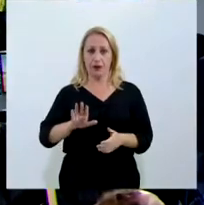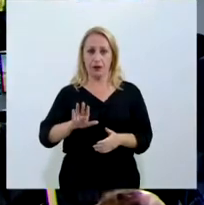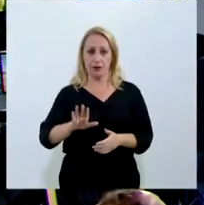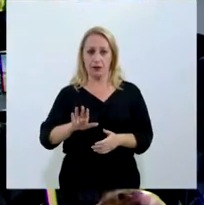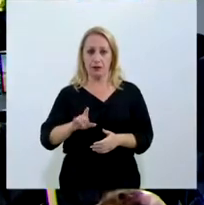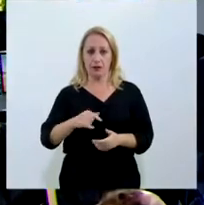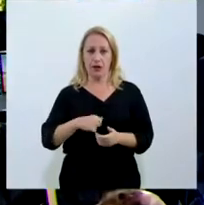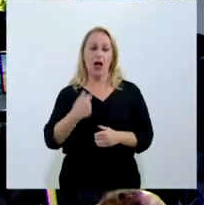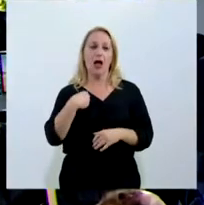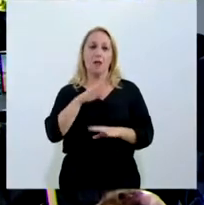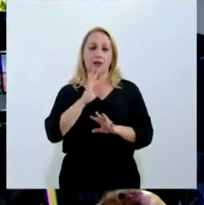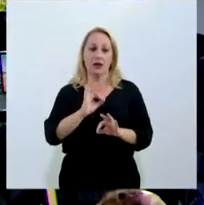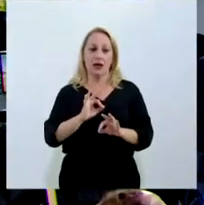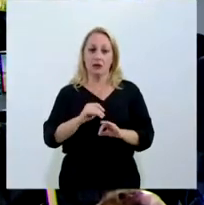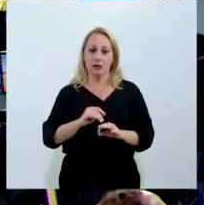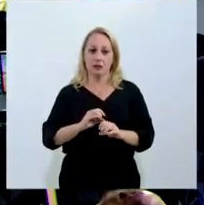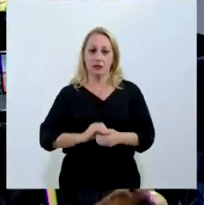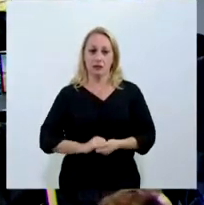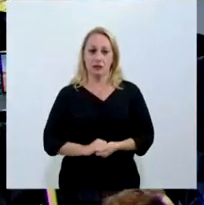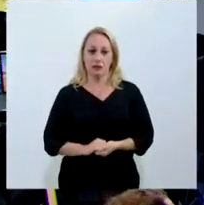Δεν έχω καμία πρόθεση να κάνω ένα σχηματισμό.